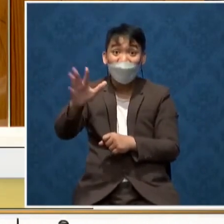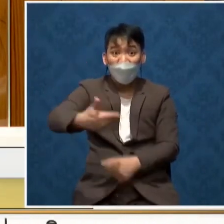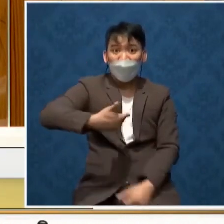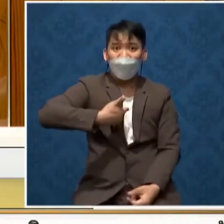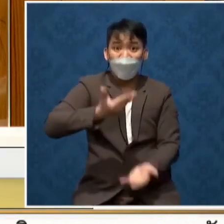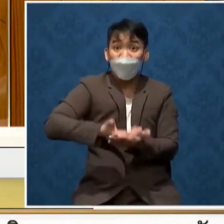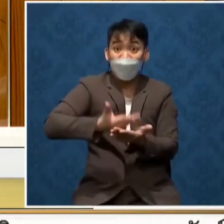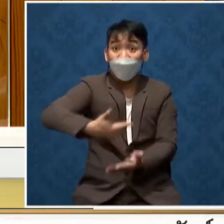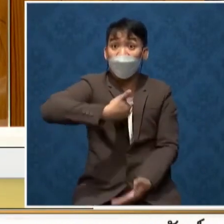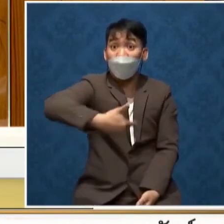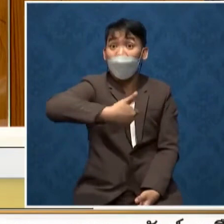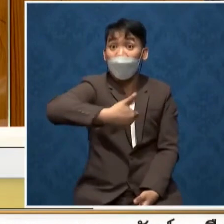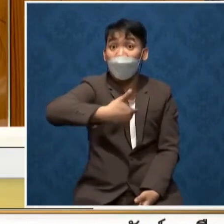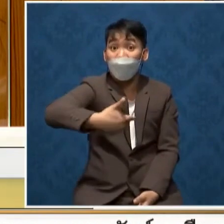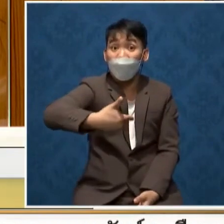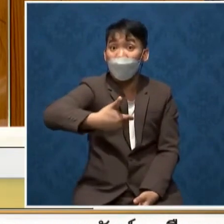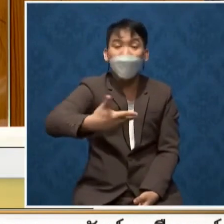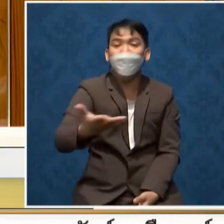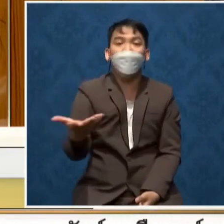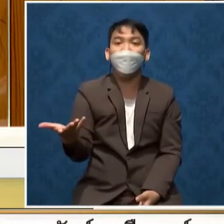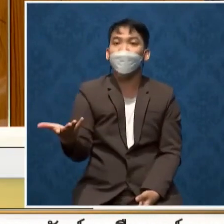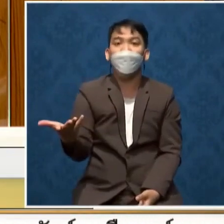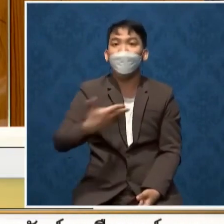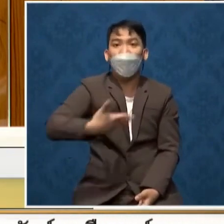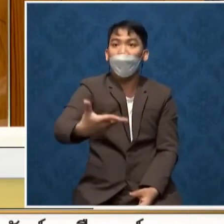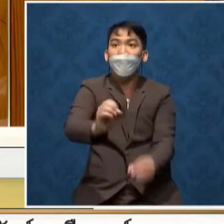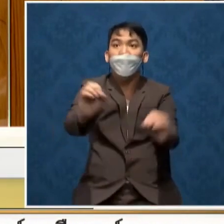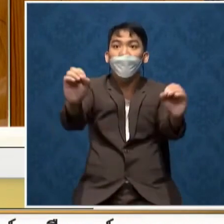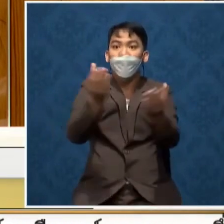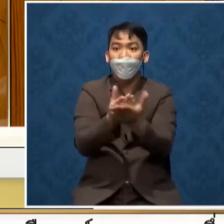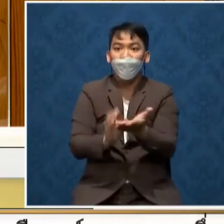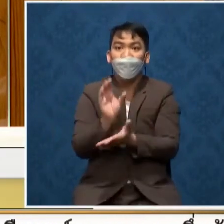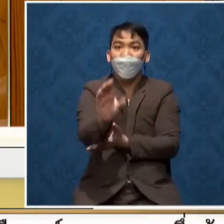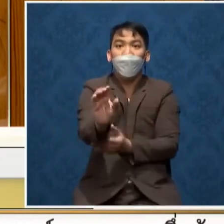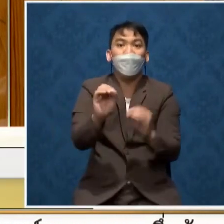ไม่ได้มีการได้รับจัดสรรไปส่วนปีพ.ศ.